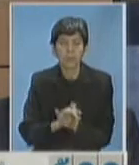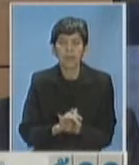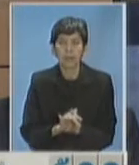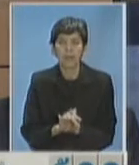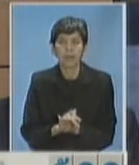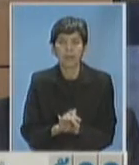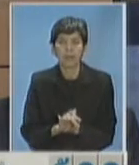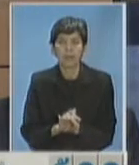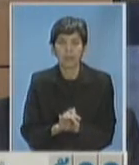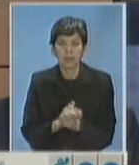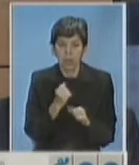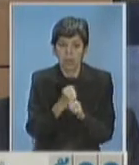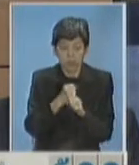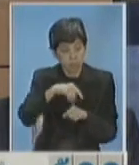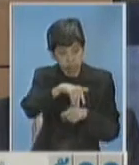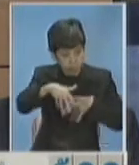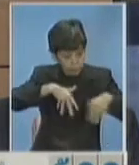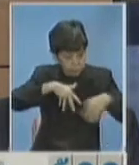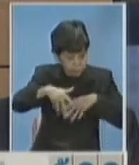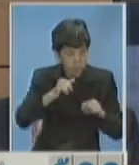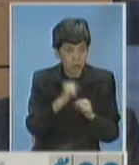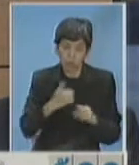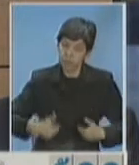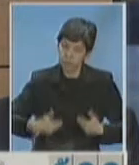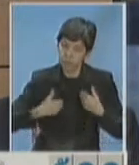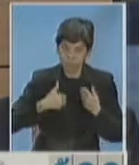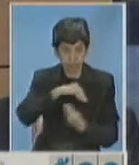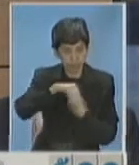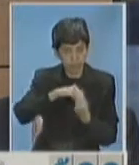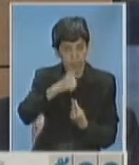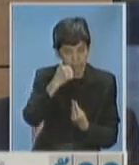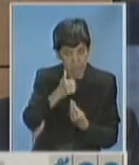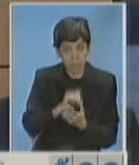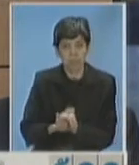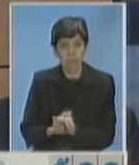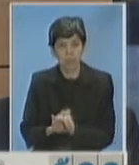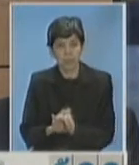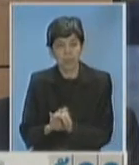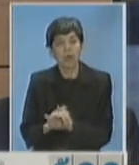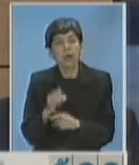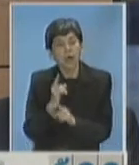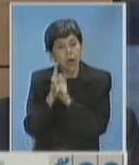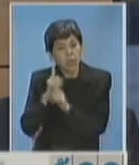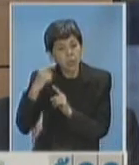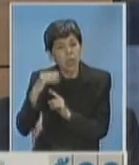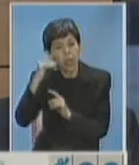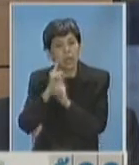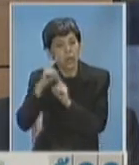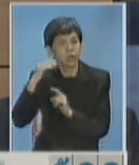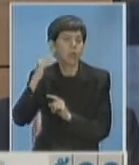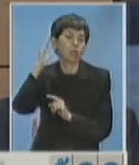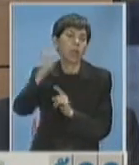องทัพเดินด้วยท้องฉันใดน้องสาวก็ต้องเดินตามรอยเท้าพี่ชาย